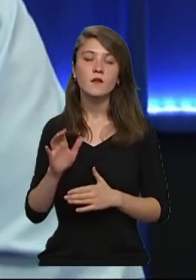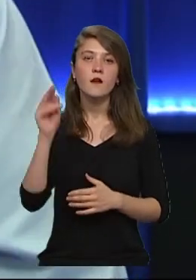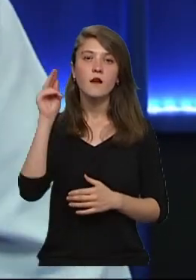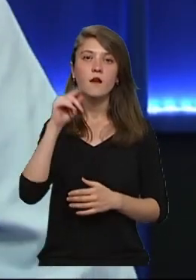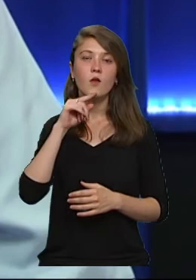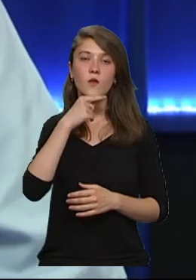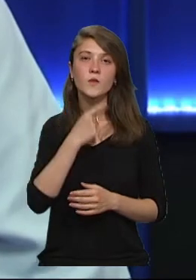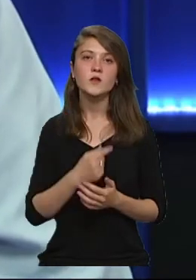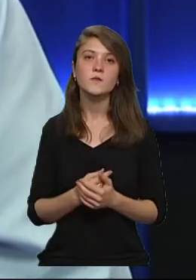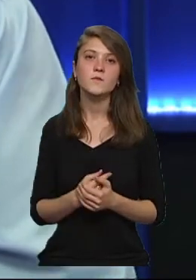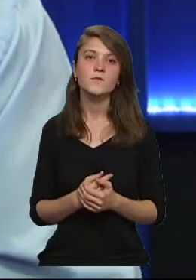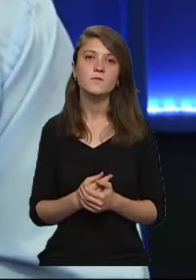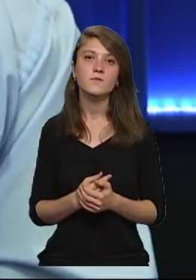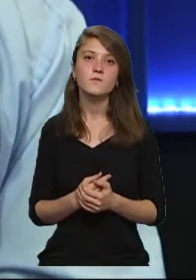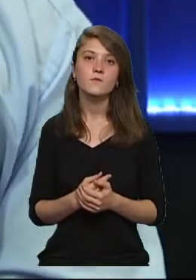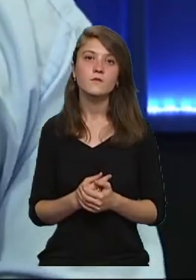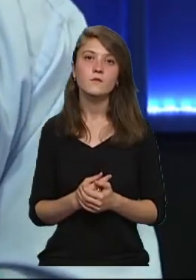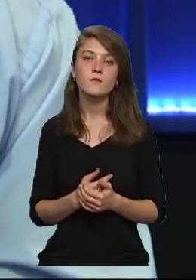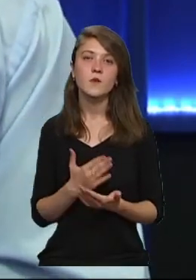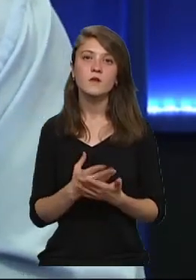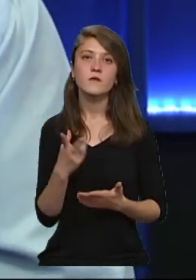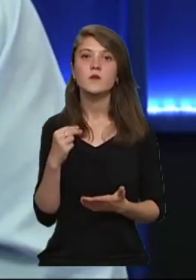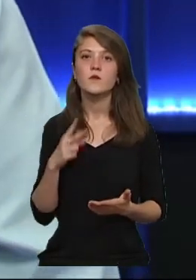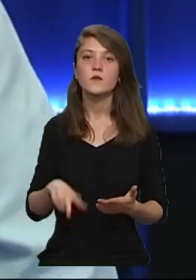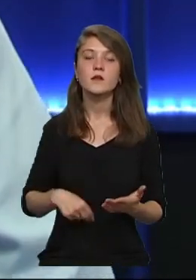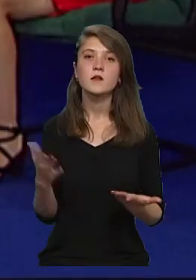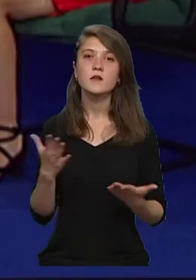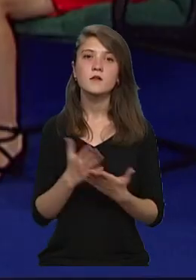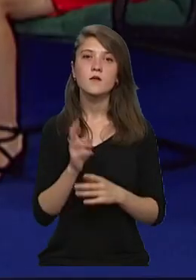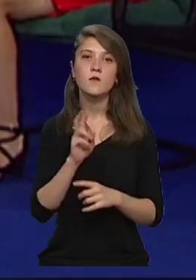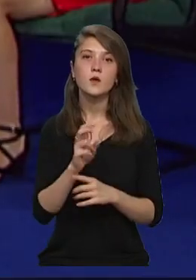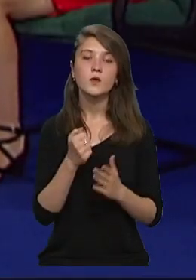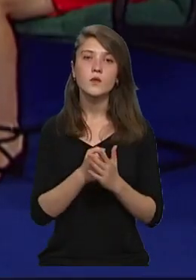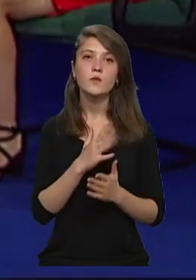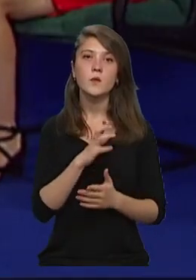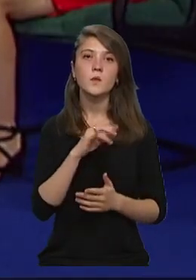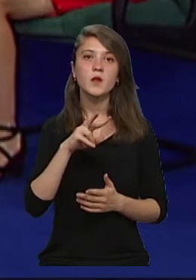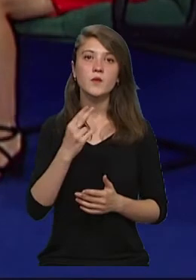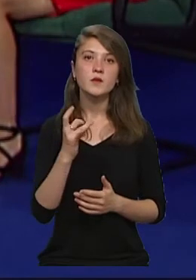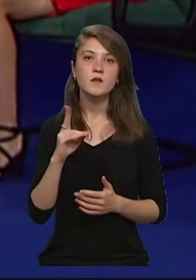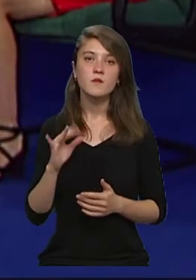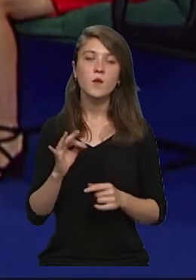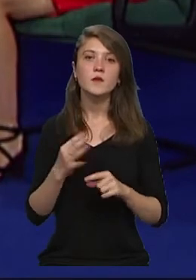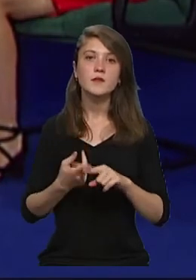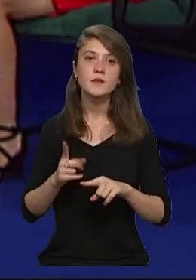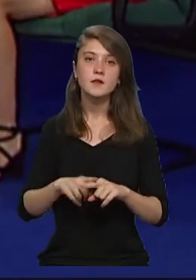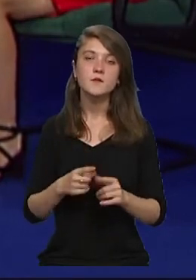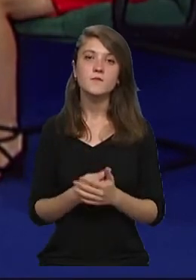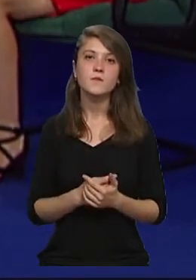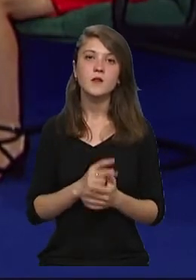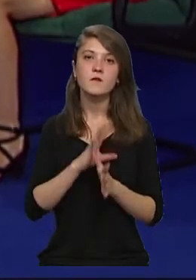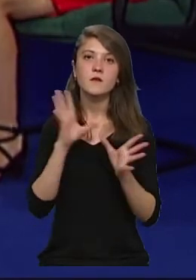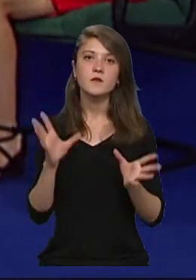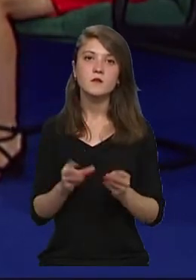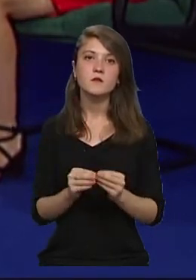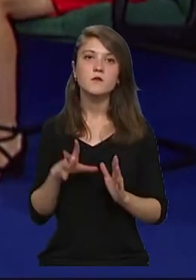навчання. І я знаю, в мене 2 доньки, які ходять з задоволенням там в Білій церкві. От оці потрібно